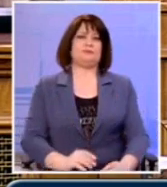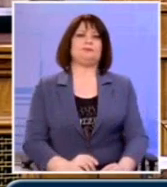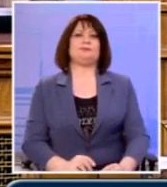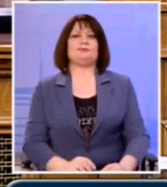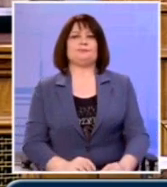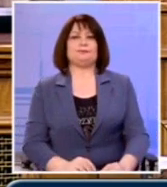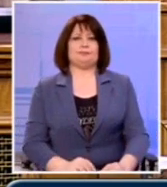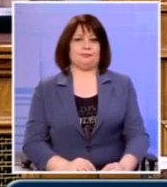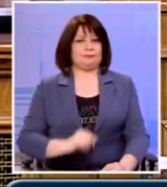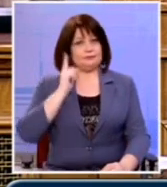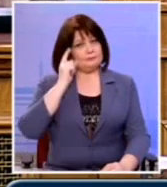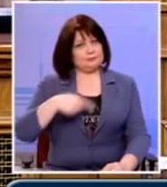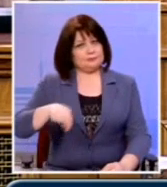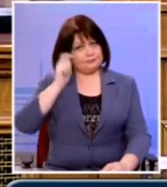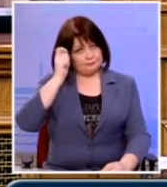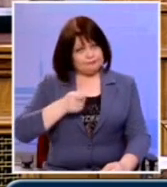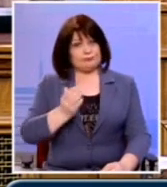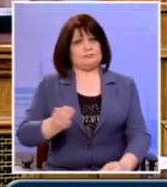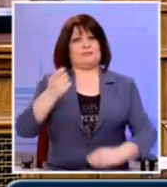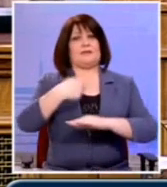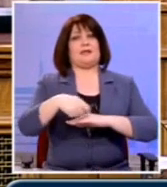Αυτό το γνωρίζουν και το ομολογούν και οι ανώτατοι δικαστές μας.